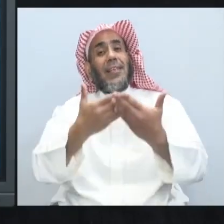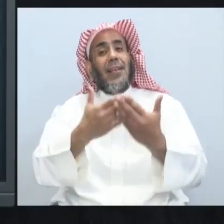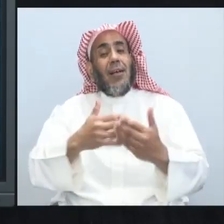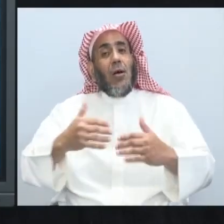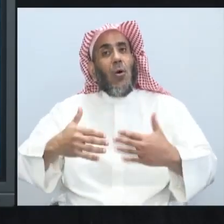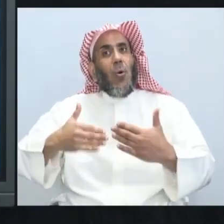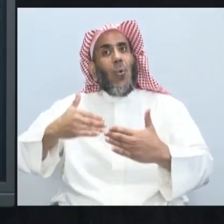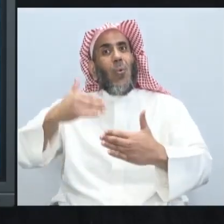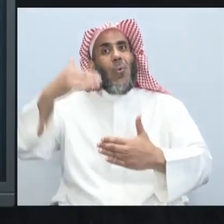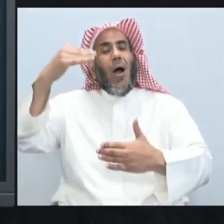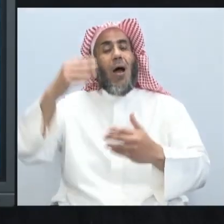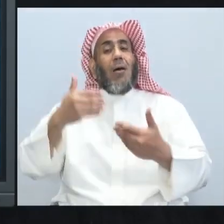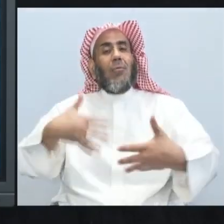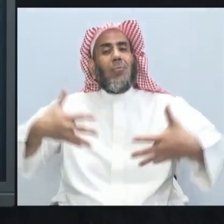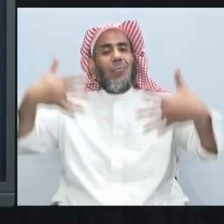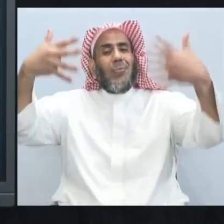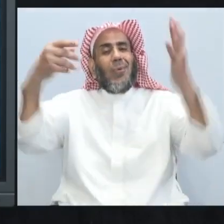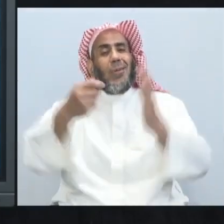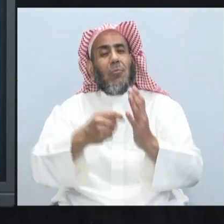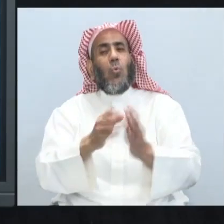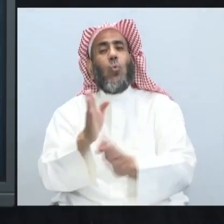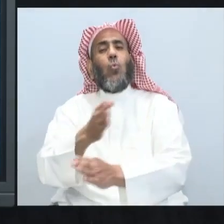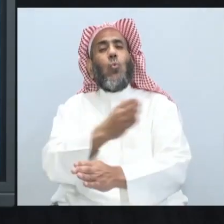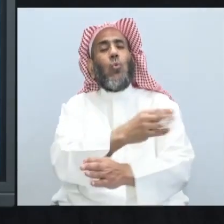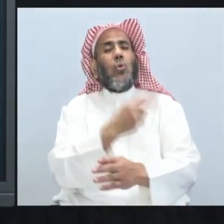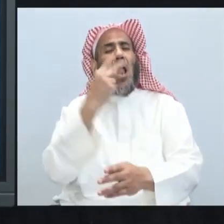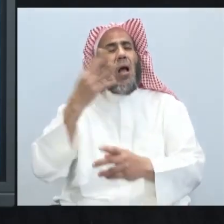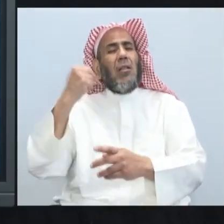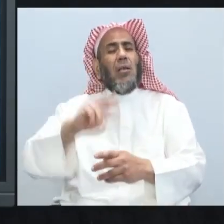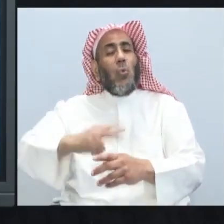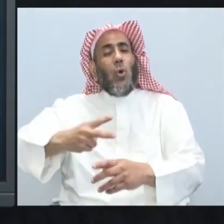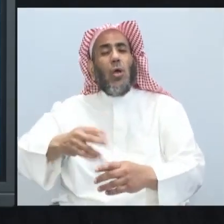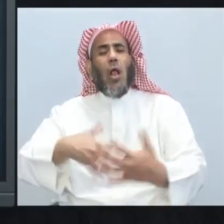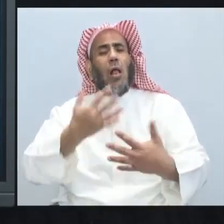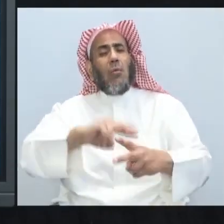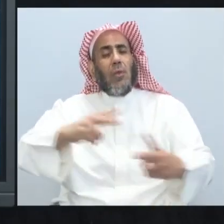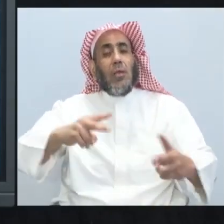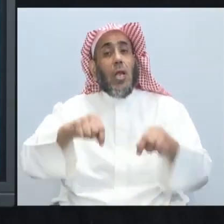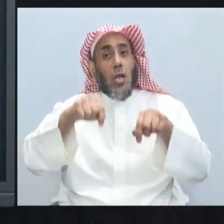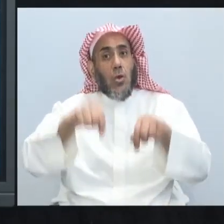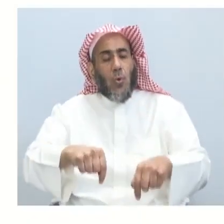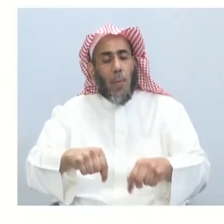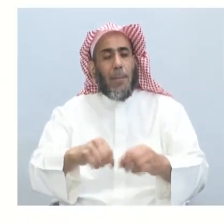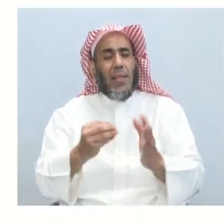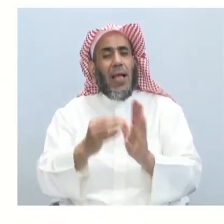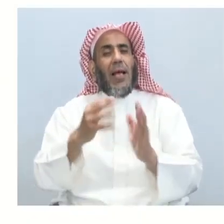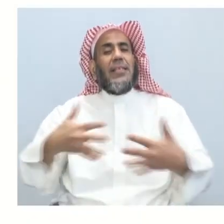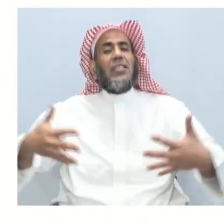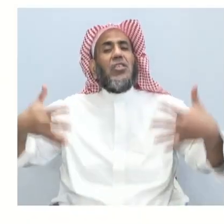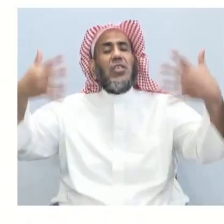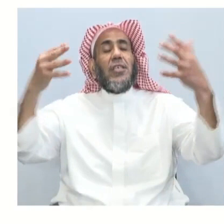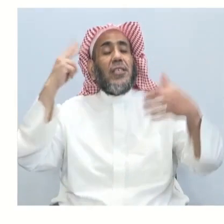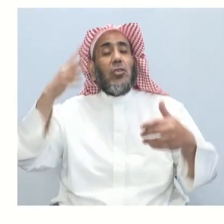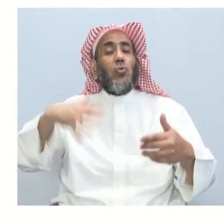الادب كذلك ظهر الاتجاهات الاتجاه القديم واتجاه الحديث وما وما الى ذلك اليوم نتحدث فيه عن الشعر الشعر